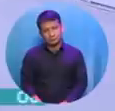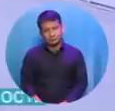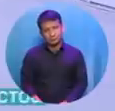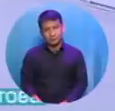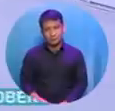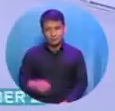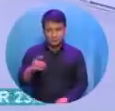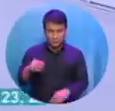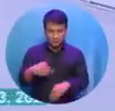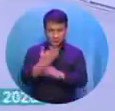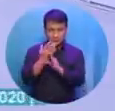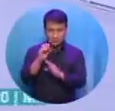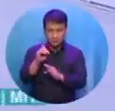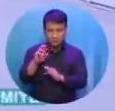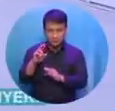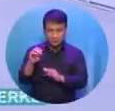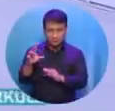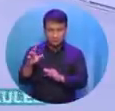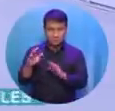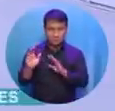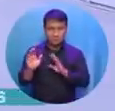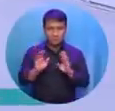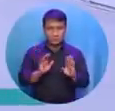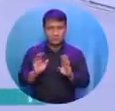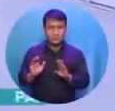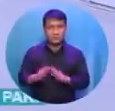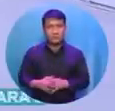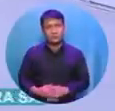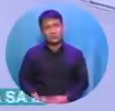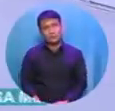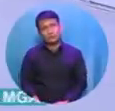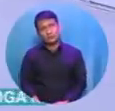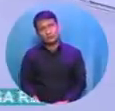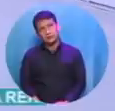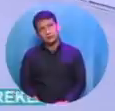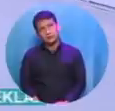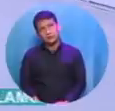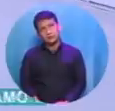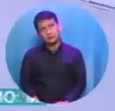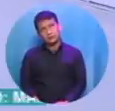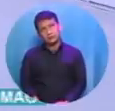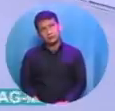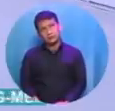Oriental. Yung salita doon, Mandaya. Meron ako, marunong ako lang salita. Ano, call ended?